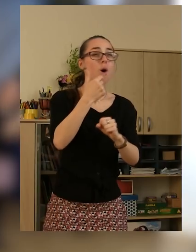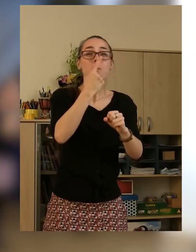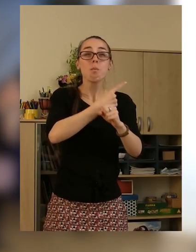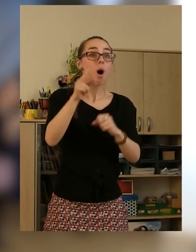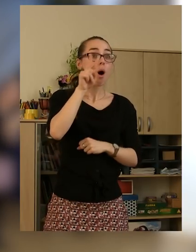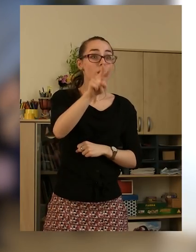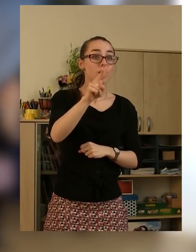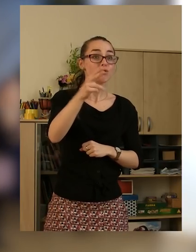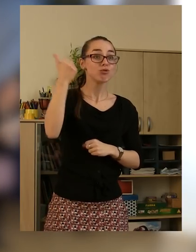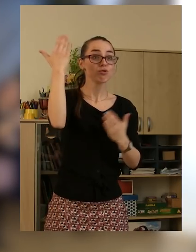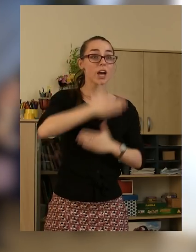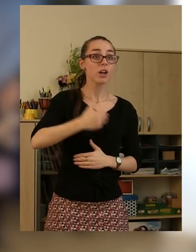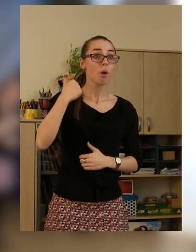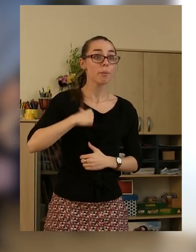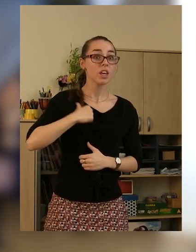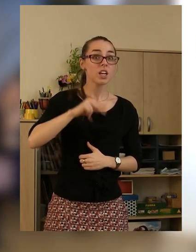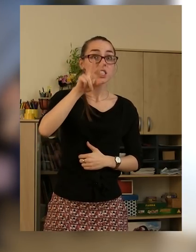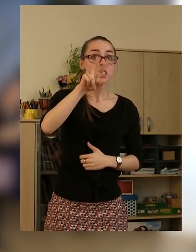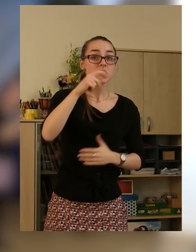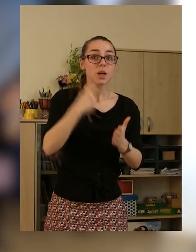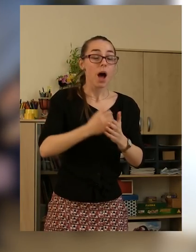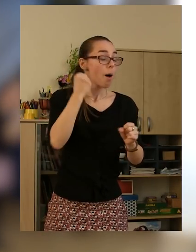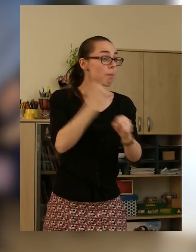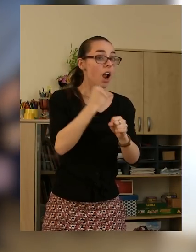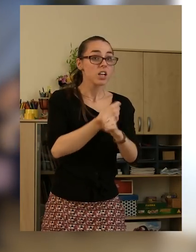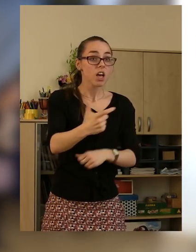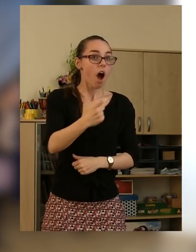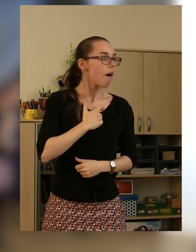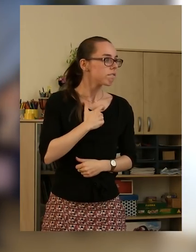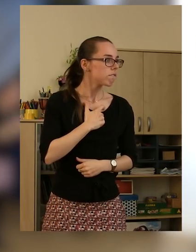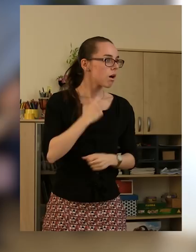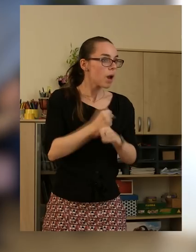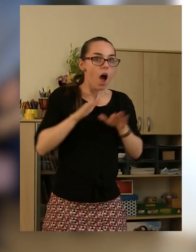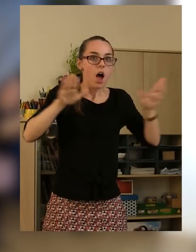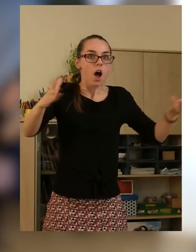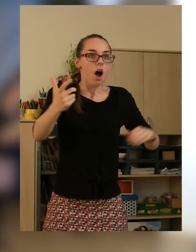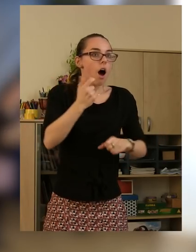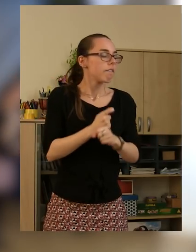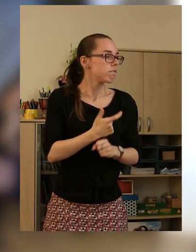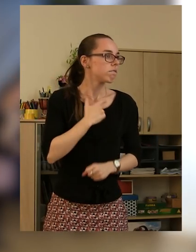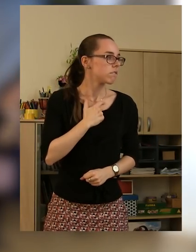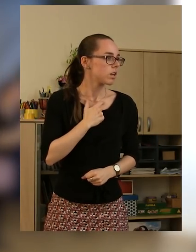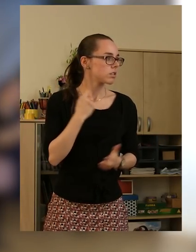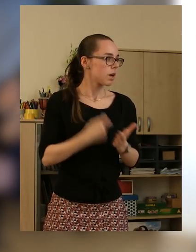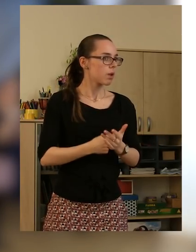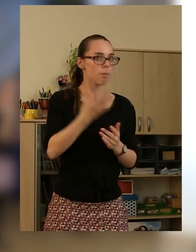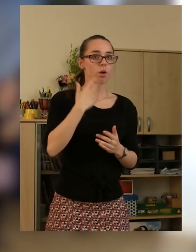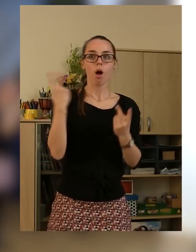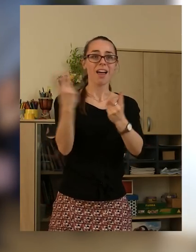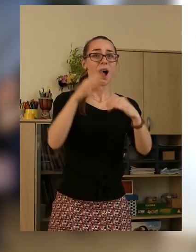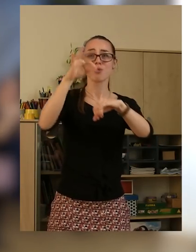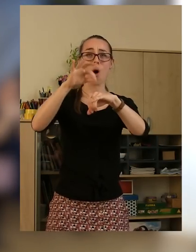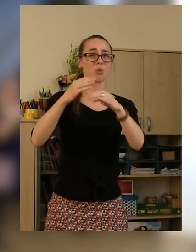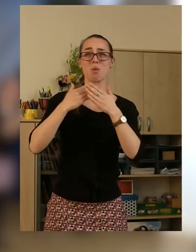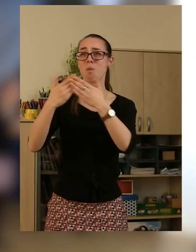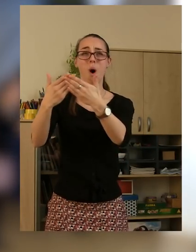černobíle. Proto musel přestat lítat a to byl taky ten důvod, proč vyhledal terapeuta. Terapeut mu se snažil ukázat